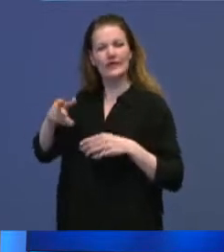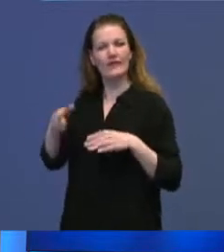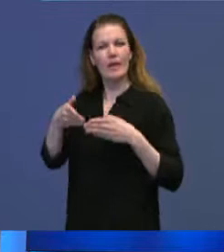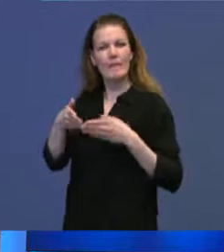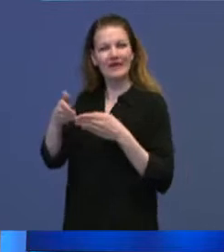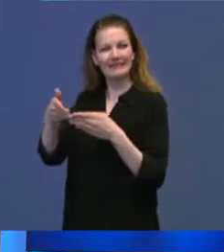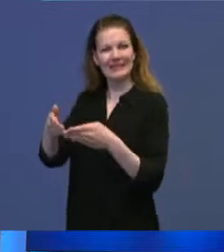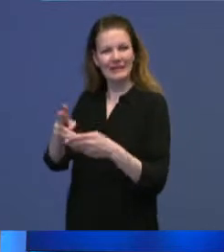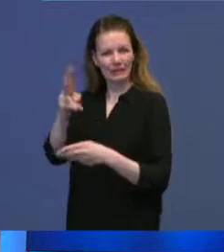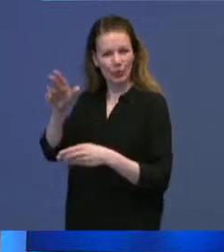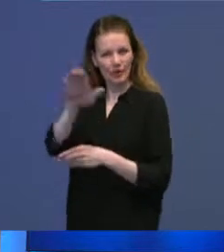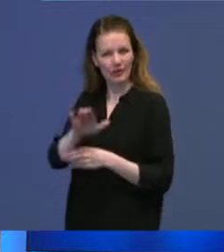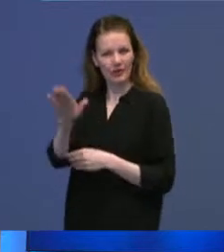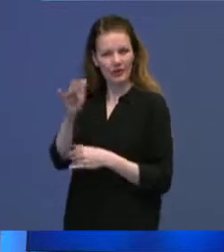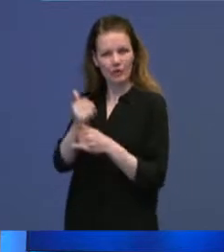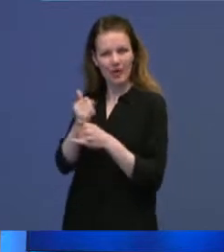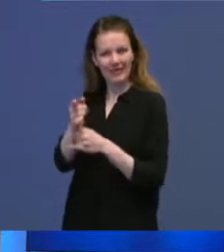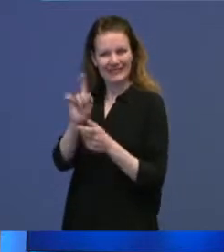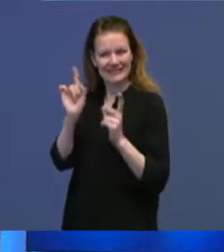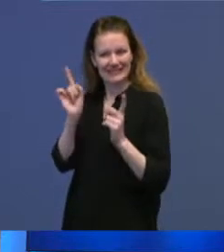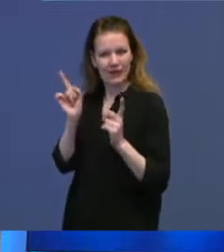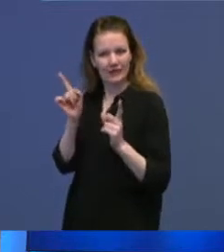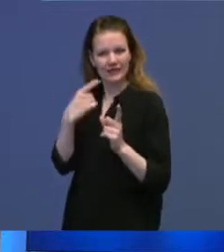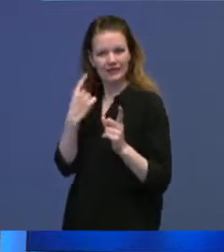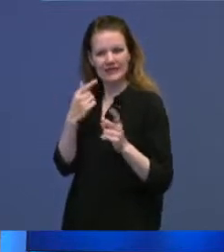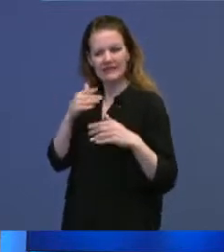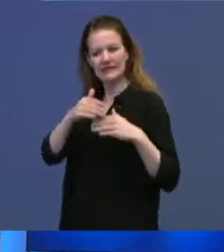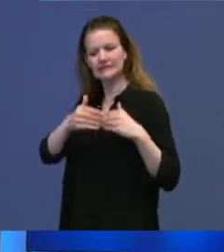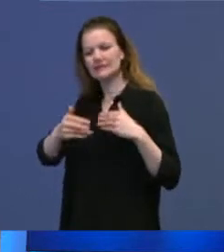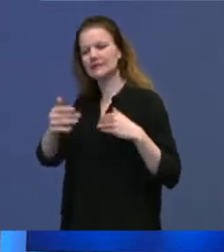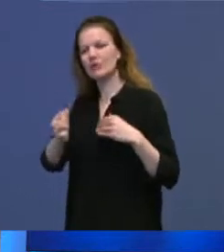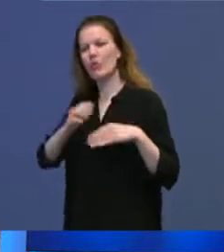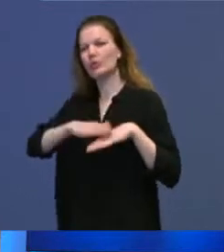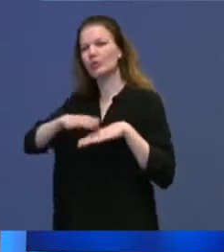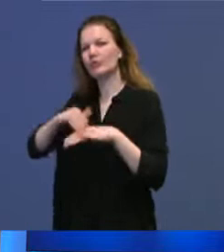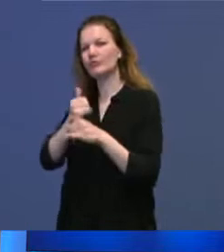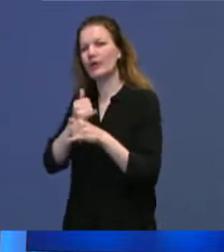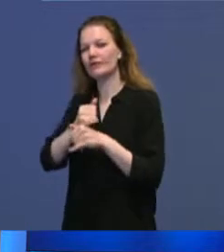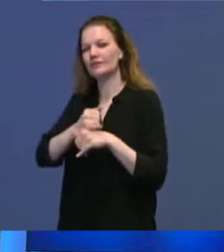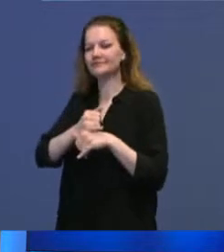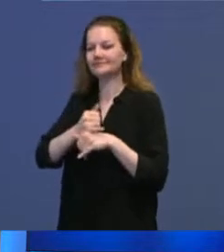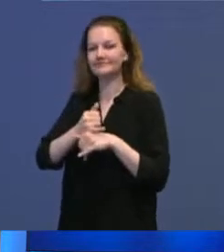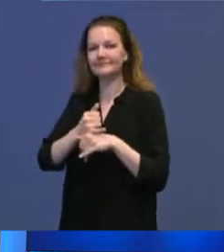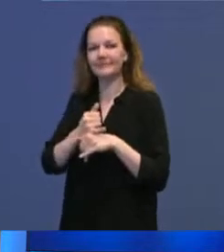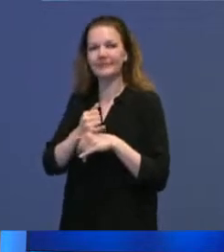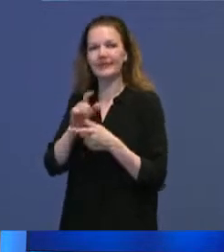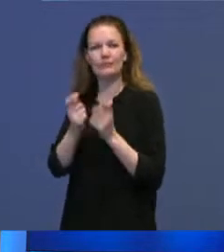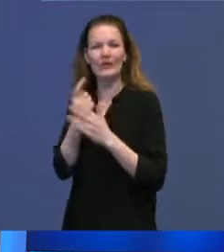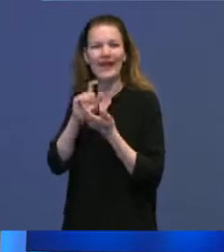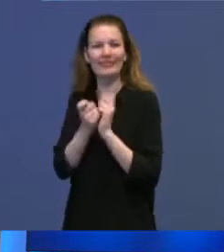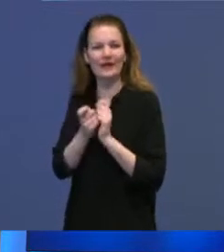et signal om at vi må forberede oss på langt tøffere tider, og kanskje også endringer i forsvarsstrukturen i